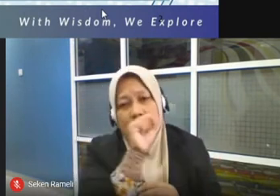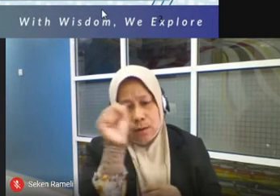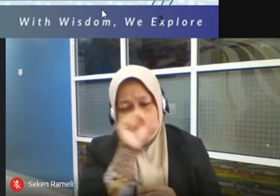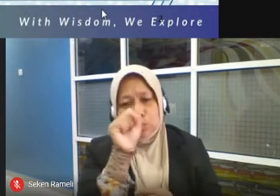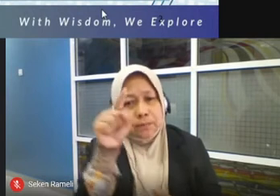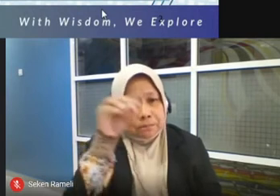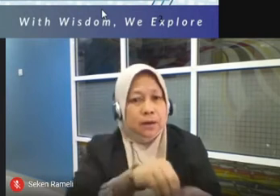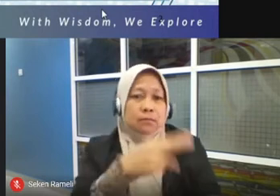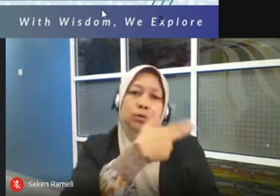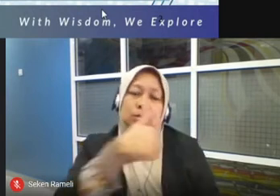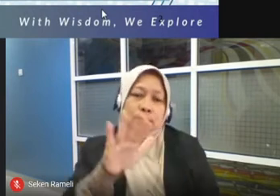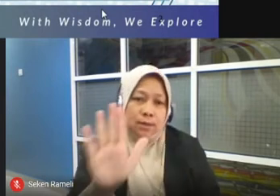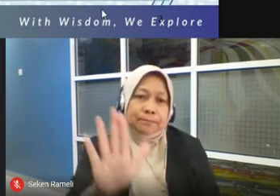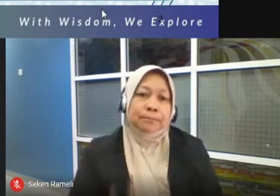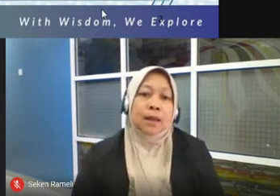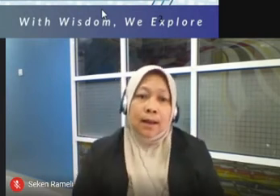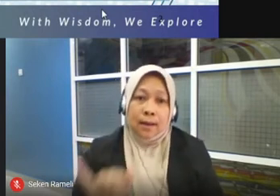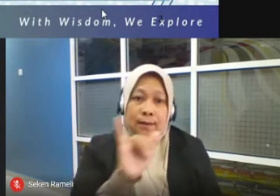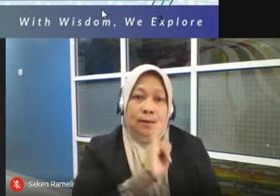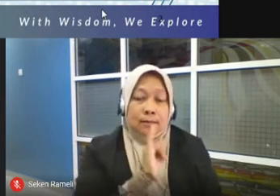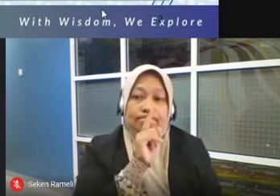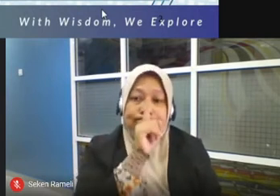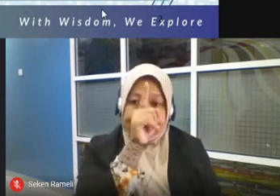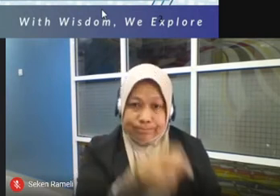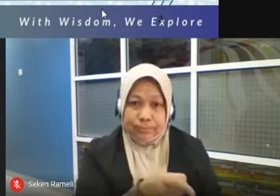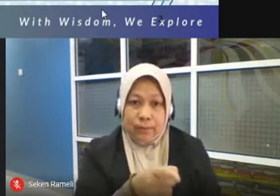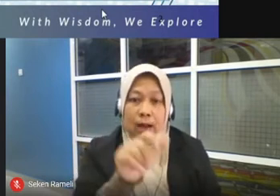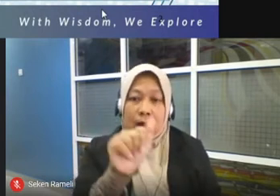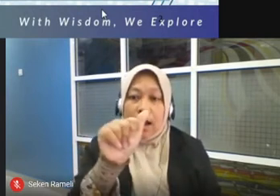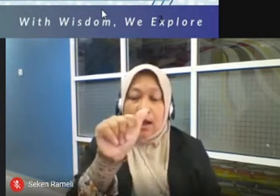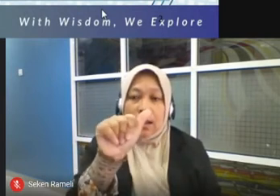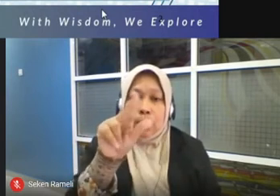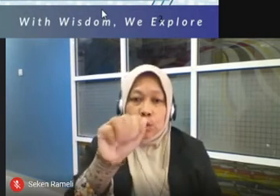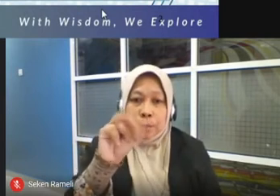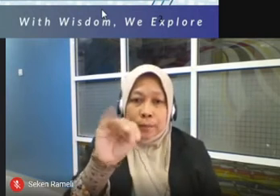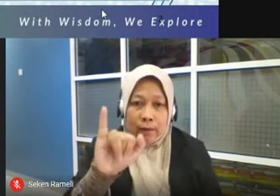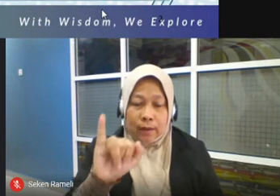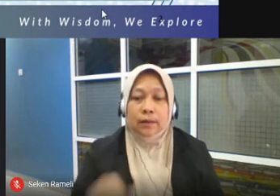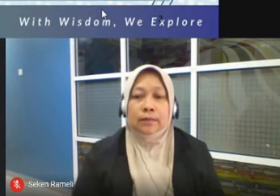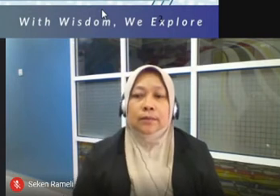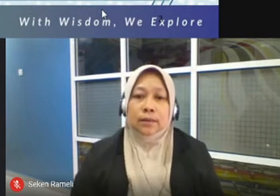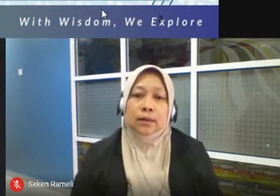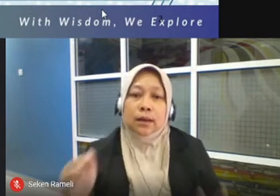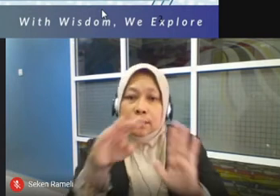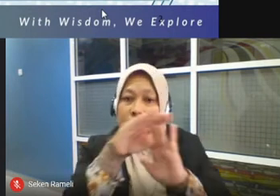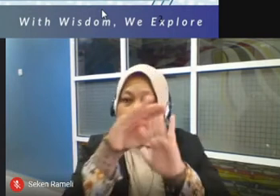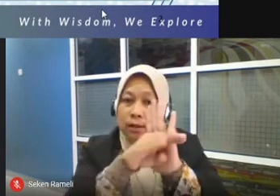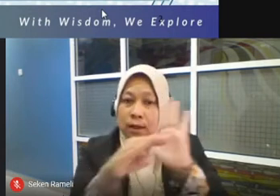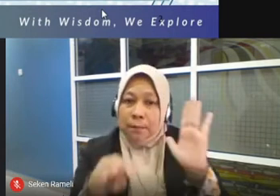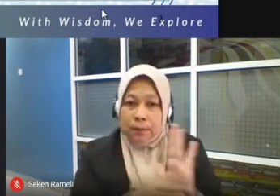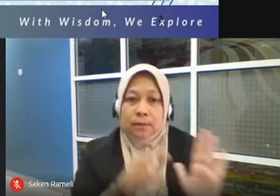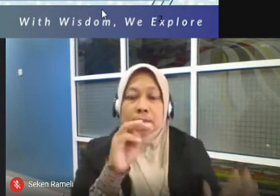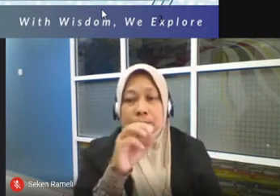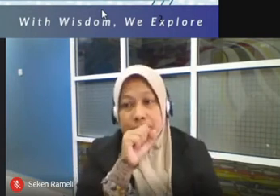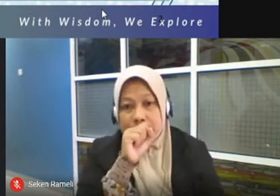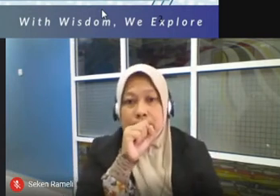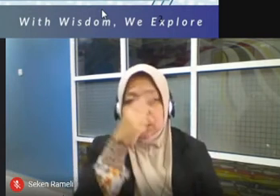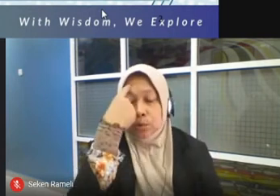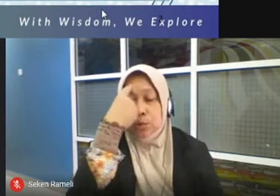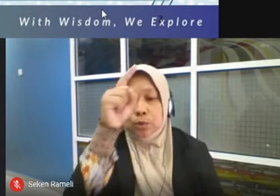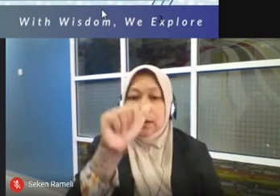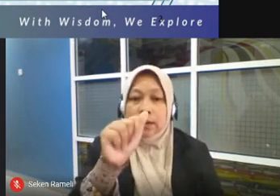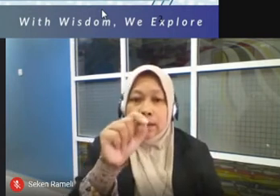sana. Kemudian saya juga merupakan alumni Akademi Pengacara Malaysia, APM,